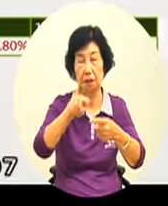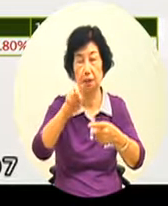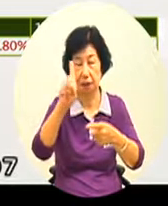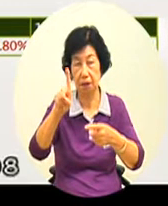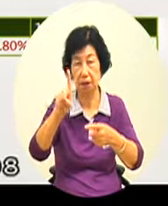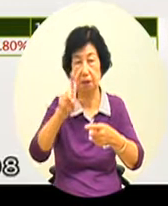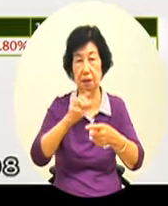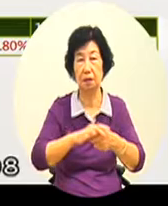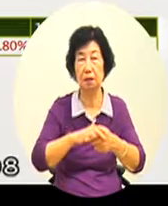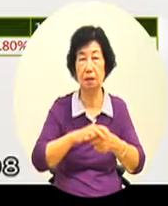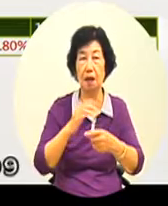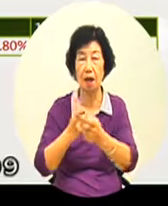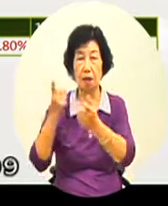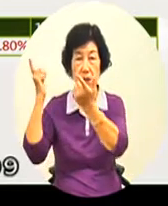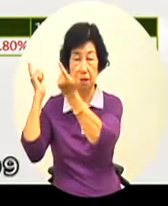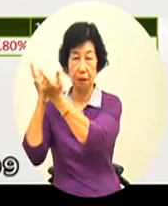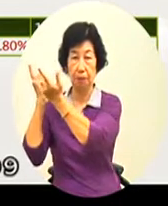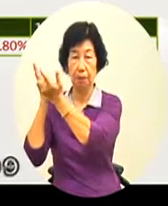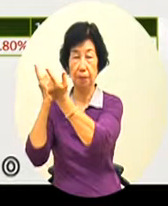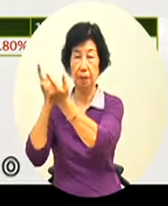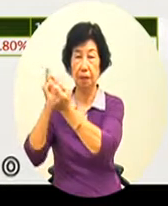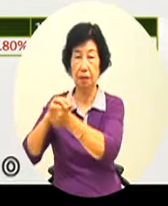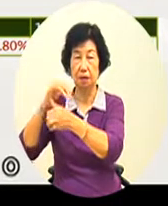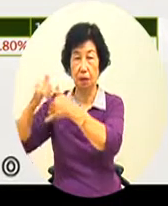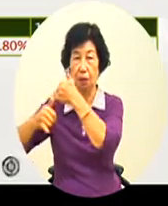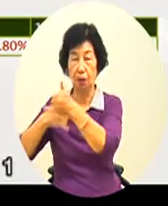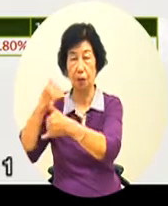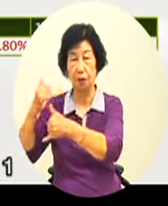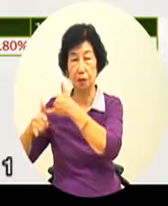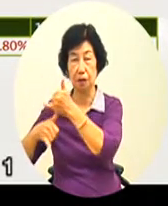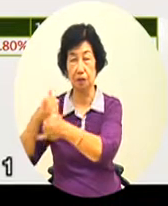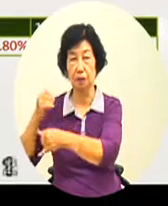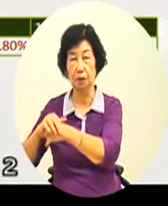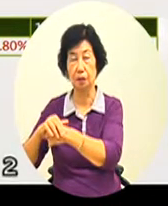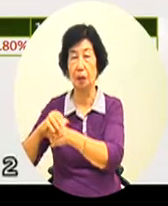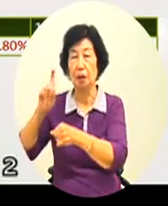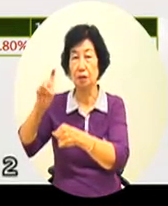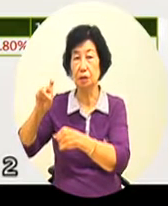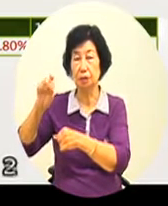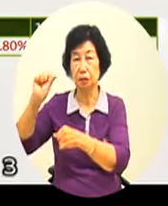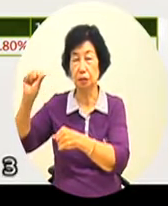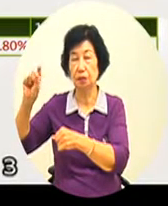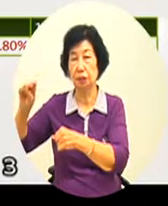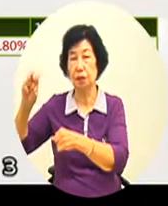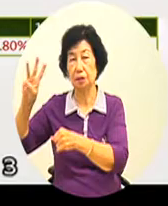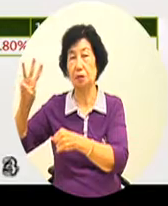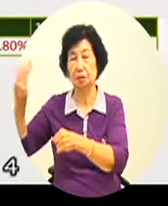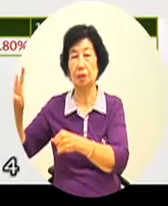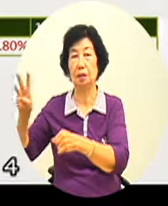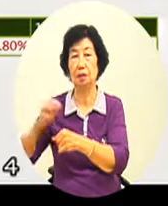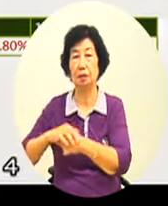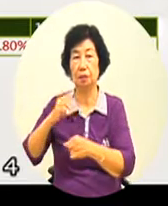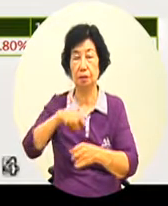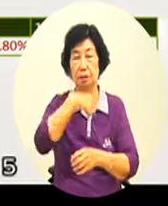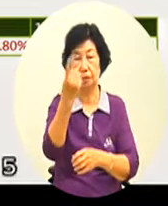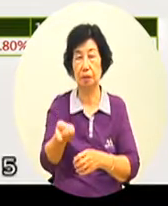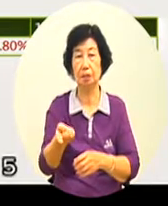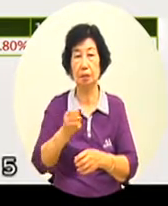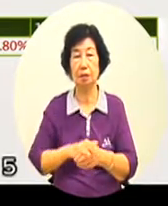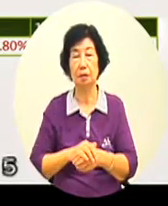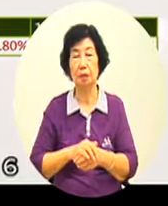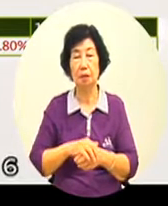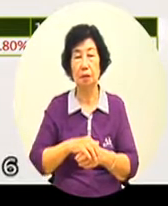活在台北市的人呐哈，相对它就比例上就有15.33%哈。再往下看呐，